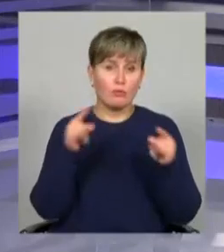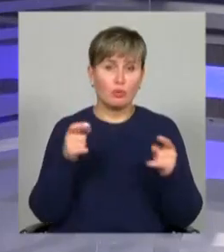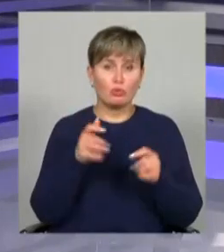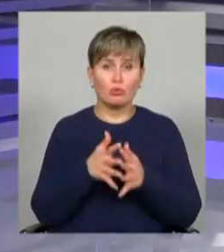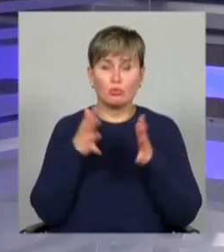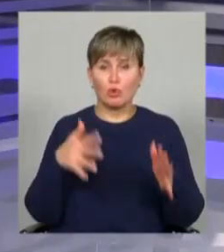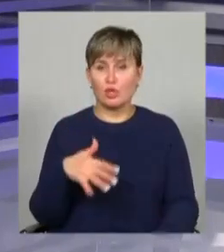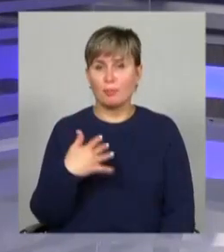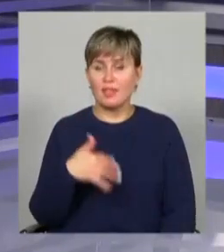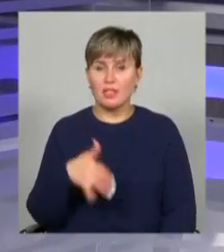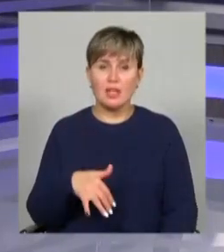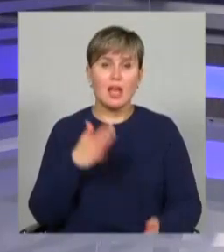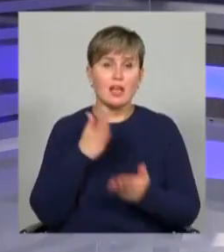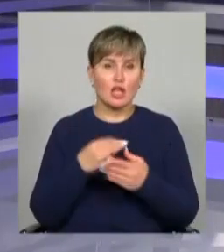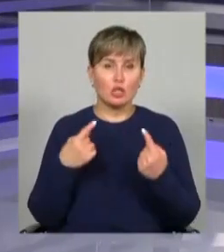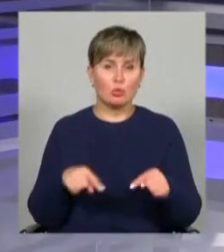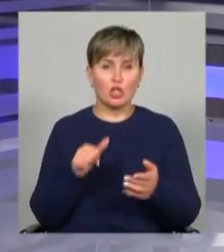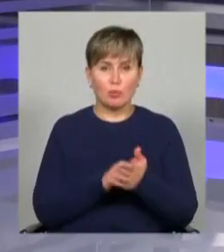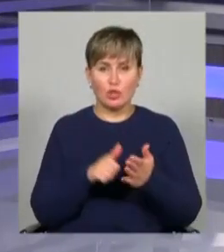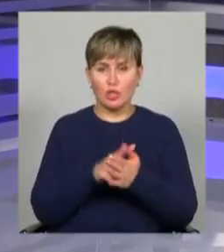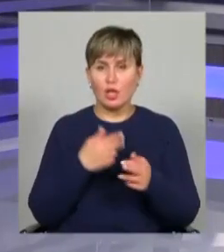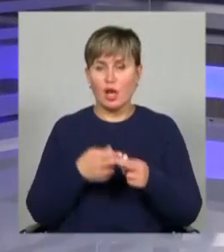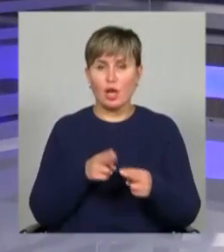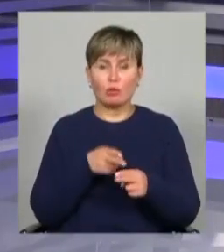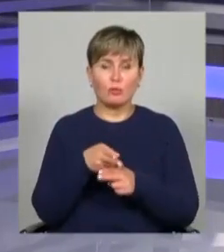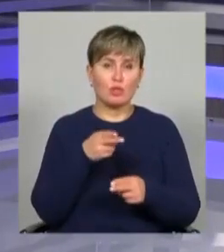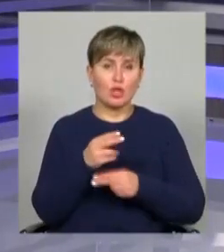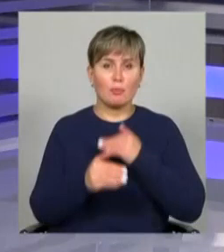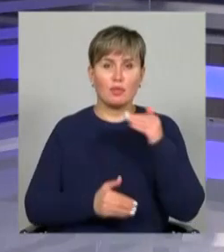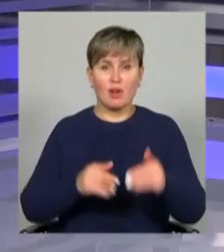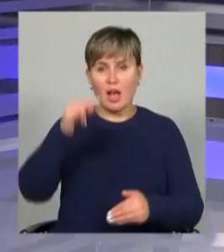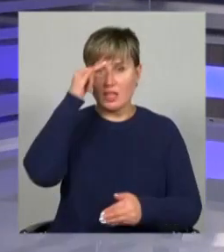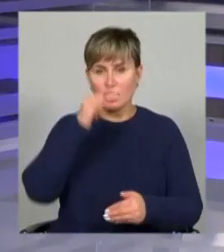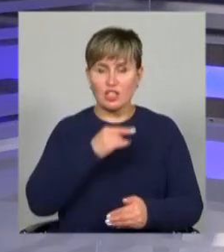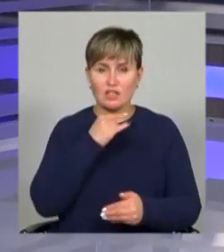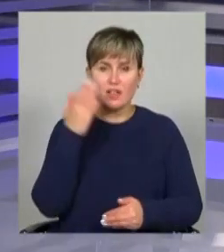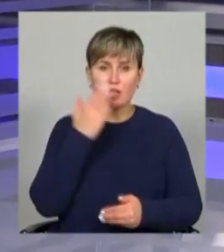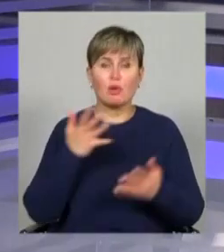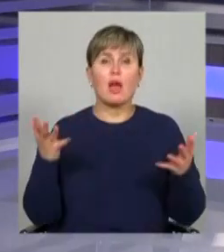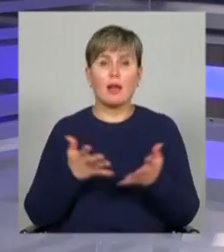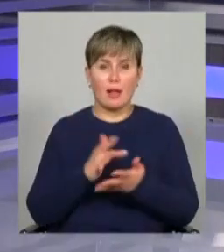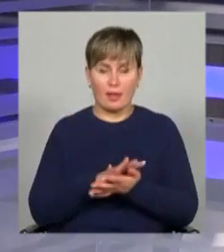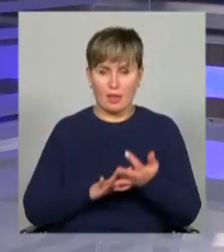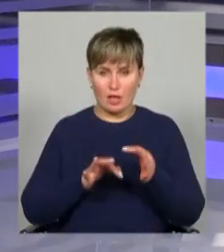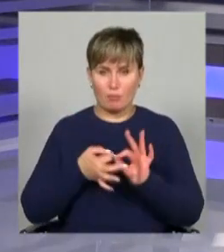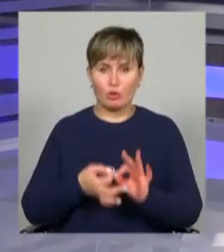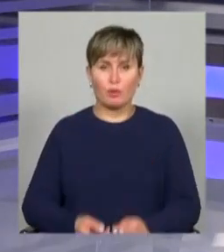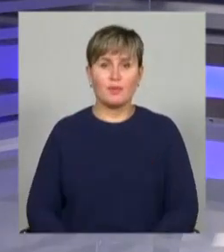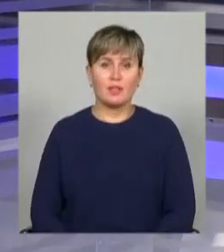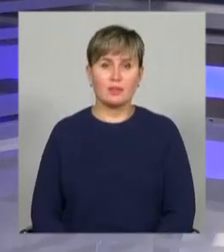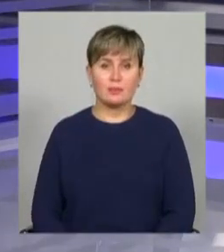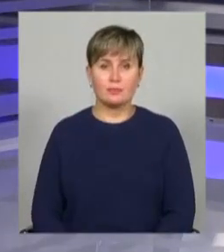больше 50. Есть и другие причины, которые мешают продвижению отечественного кино. Какие? Знает Ануар